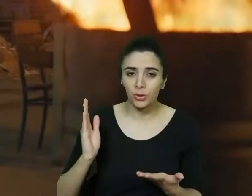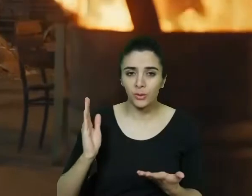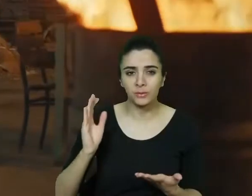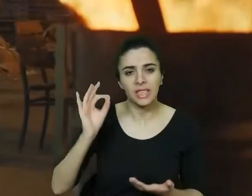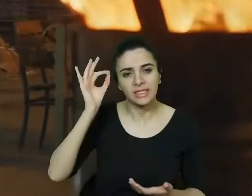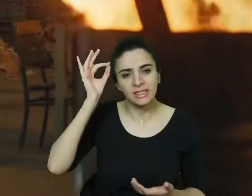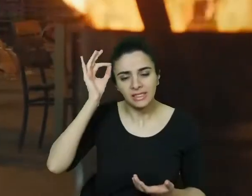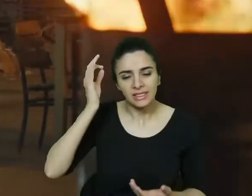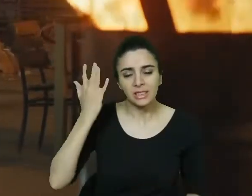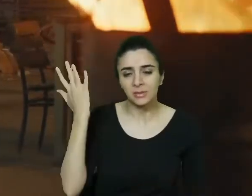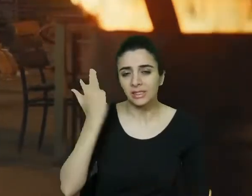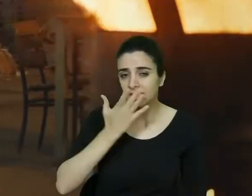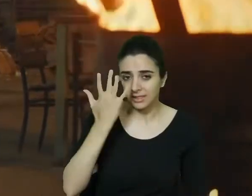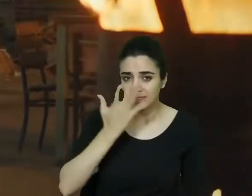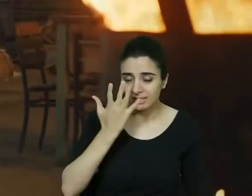gidiyorum.